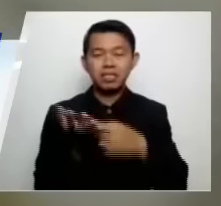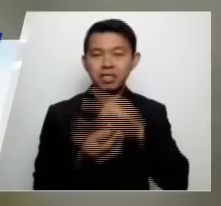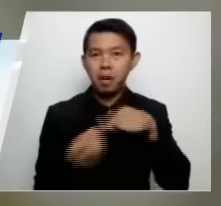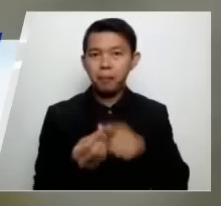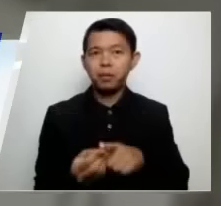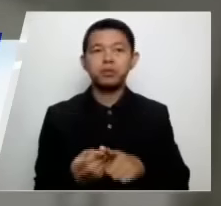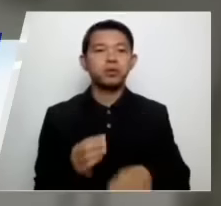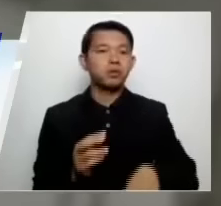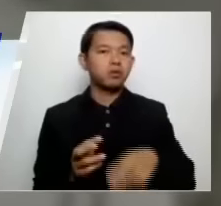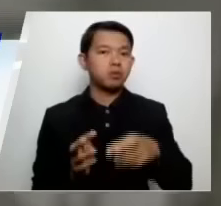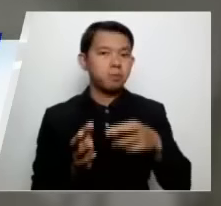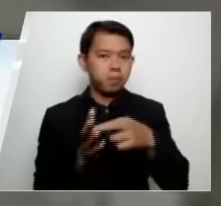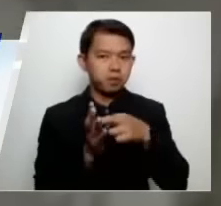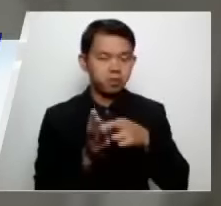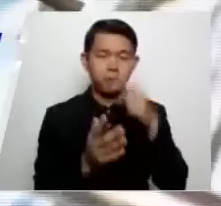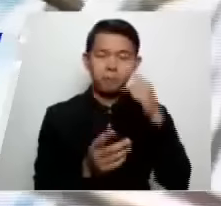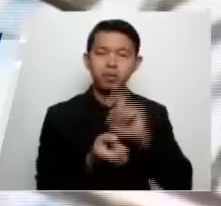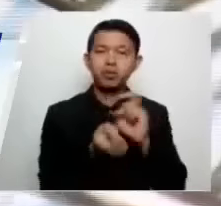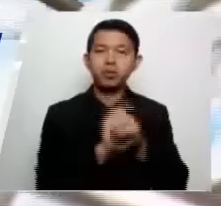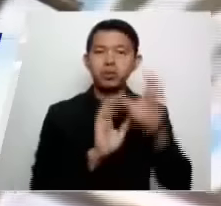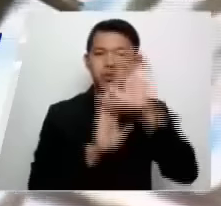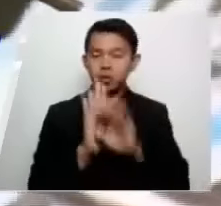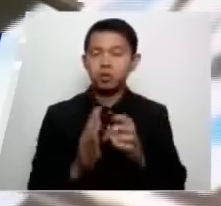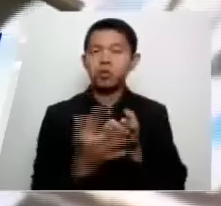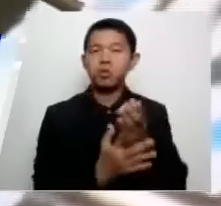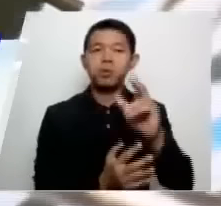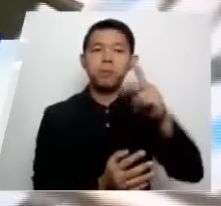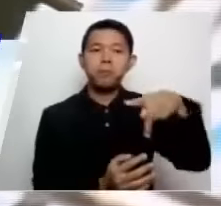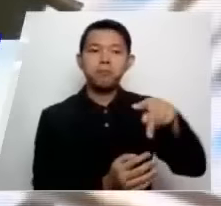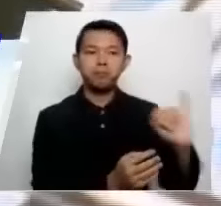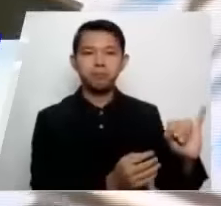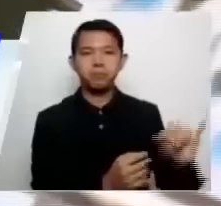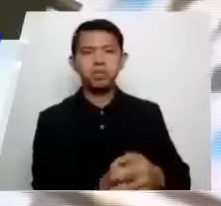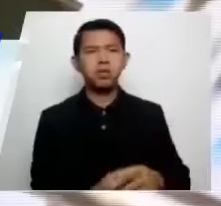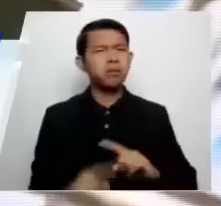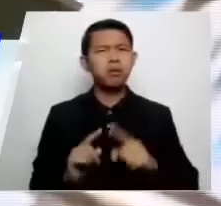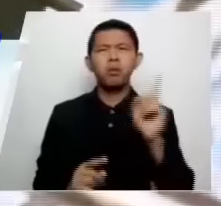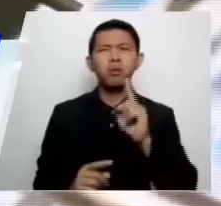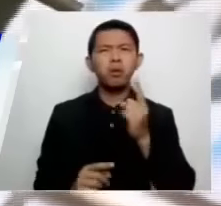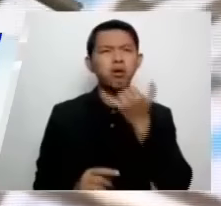sa pamamagitan ng People's Initiative. What's wrong with the Constitution? Tell me